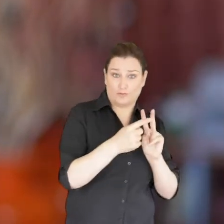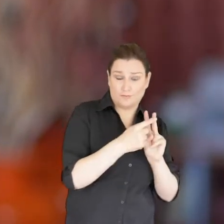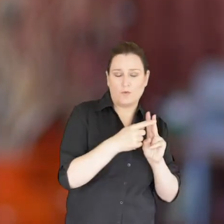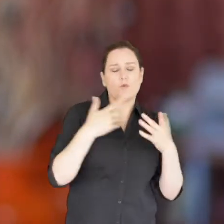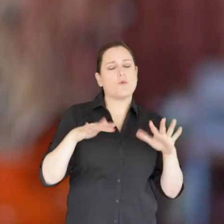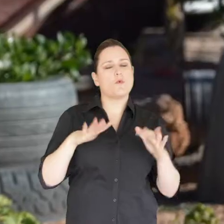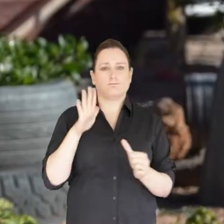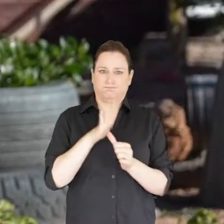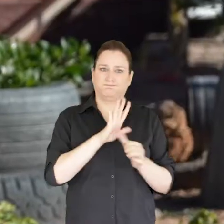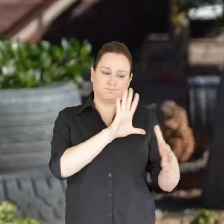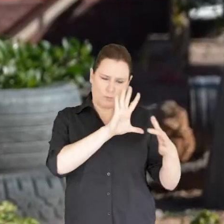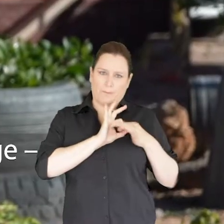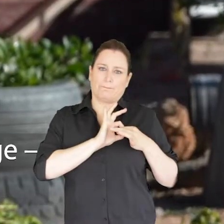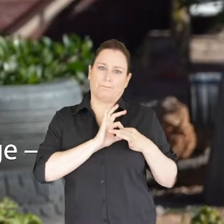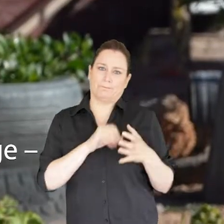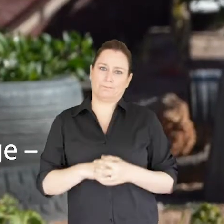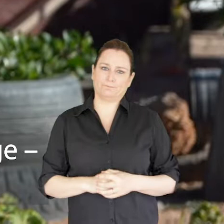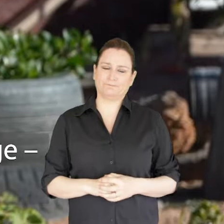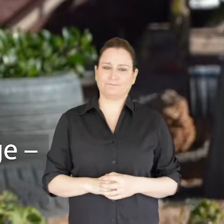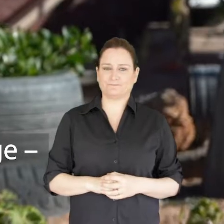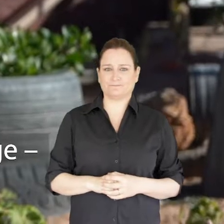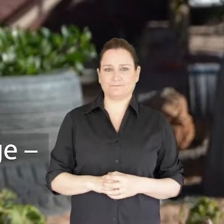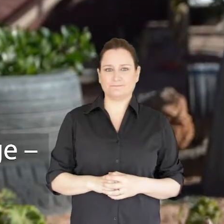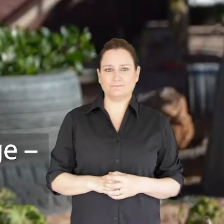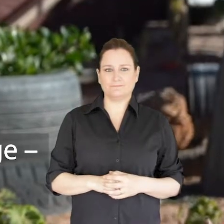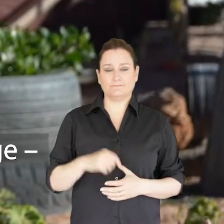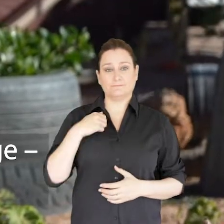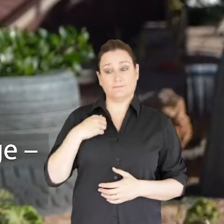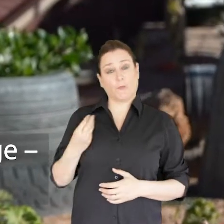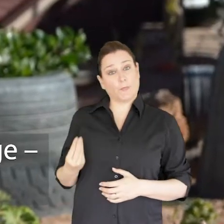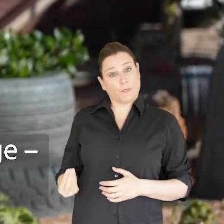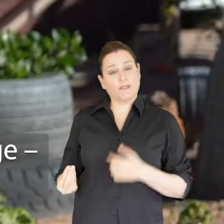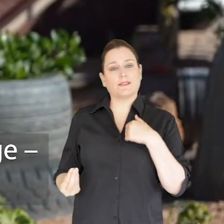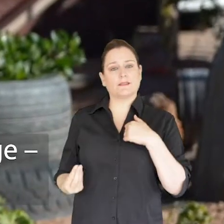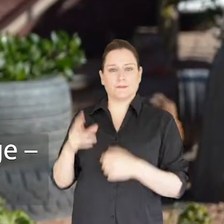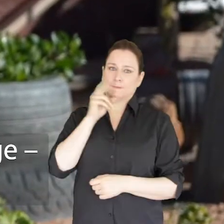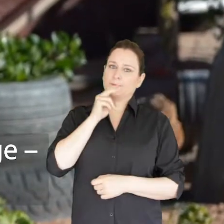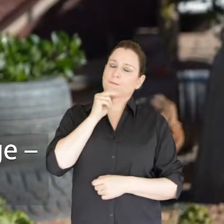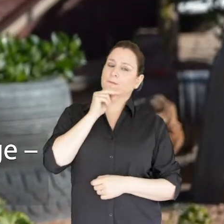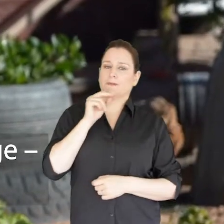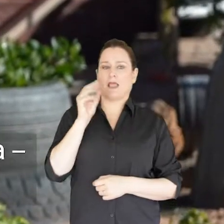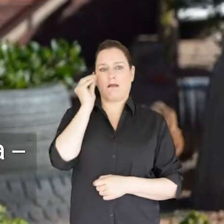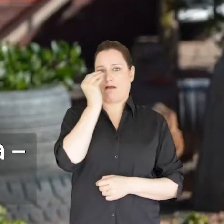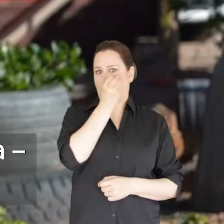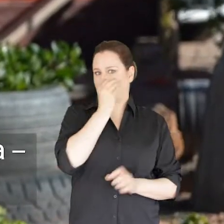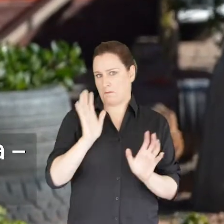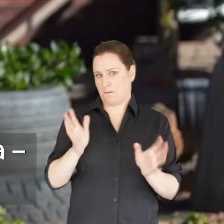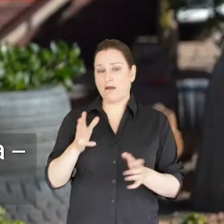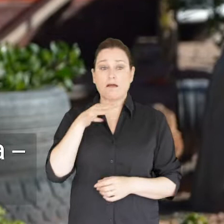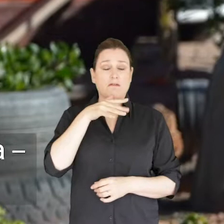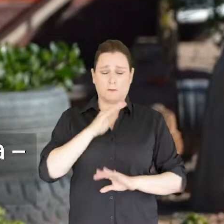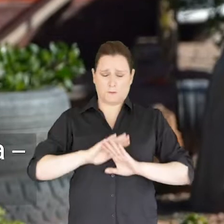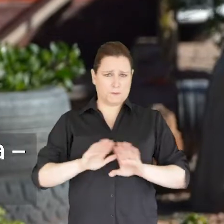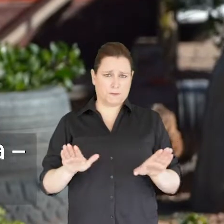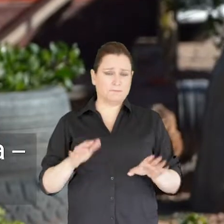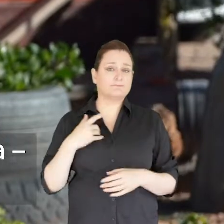gesky word nie. As kind het ek mis na net Nama gepraat, of Nama die taal, huis taal is net Nama. Hy is nie